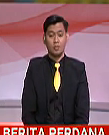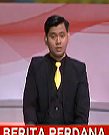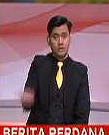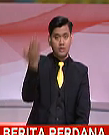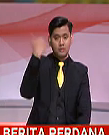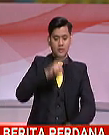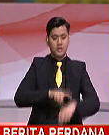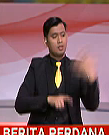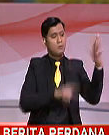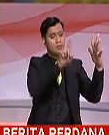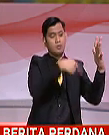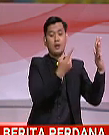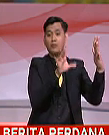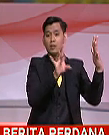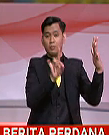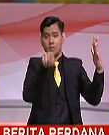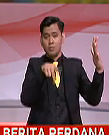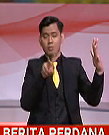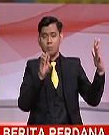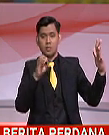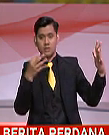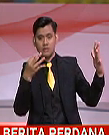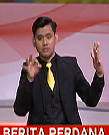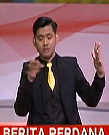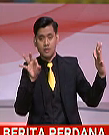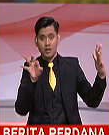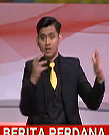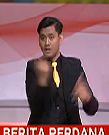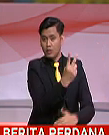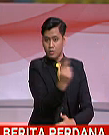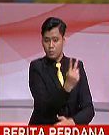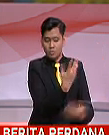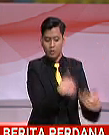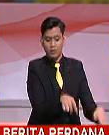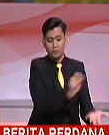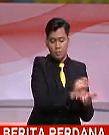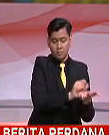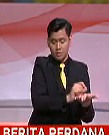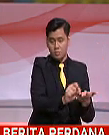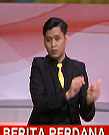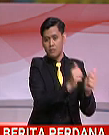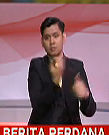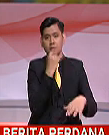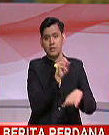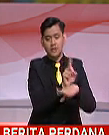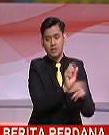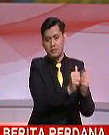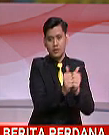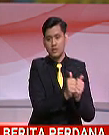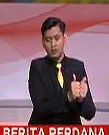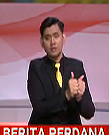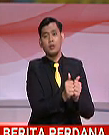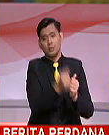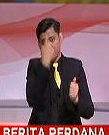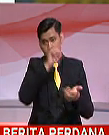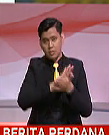Terdahulu, pada 15 Ogos 2019, kedua-dua pihak telah menandatangani perjanjian bersama sehingga 31 Disember 2020